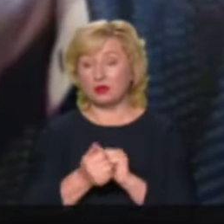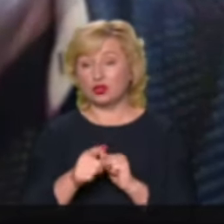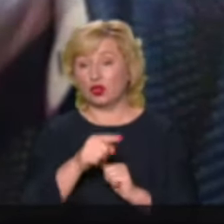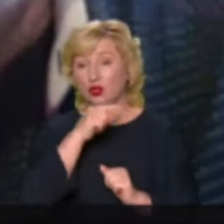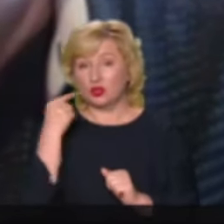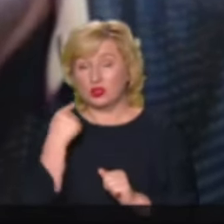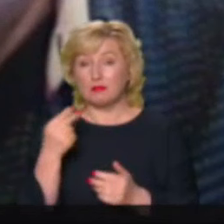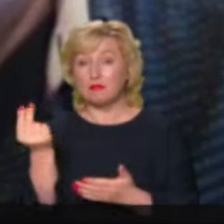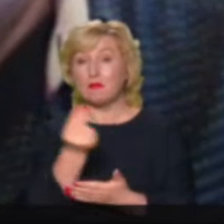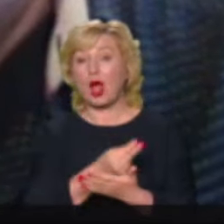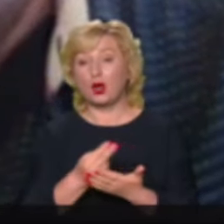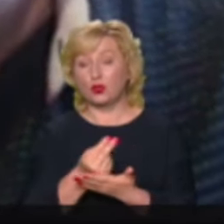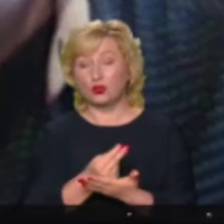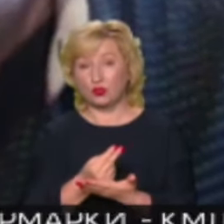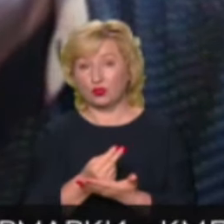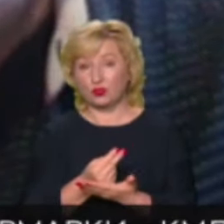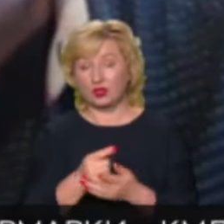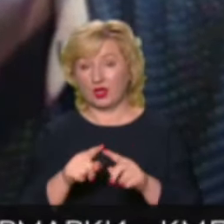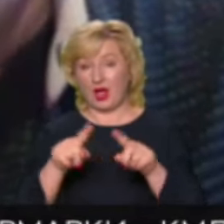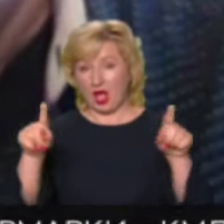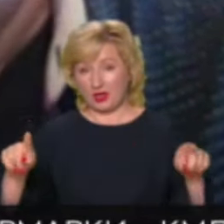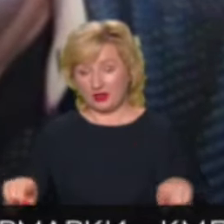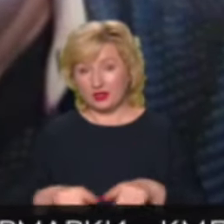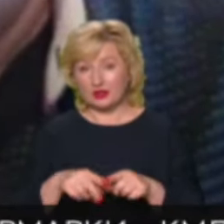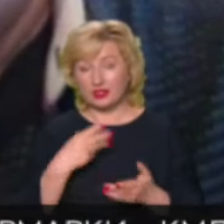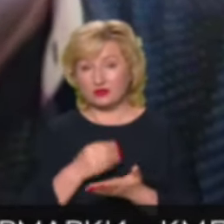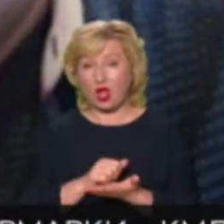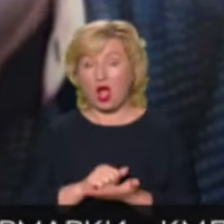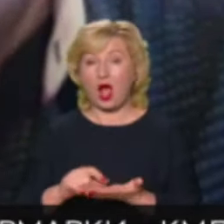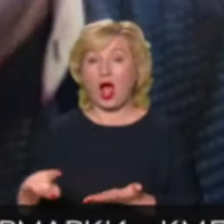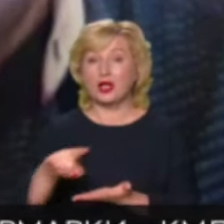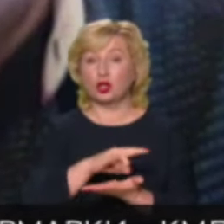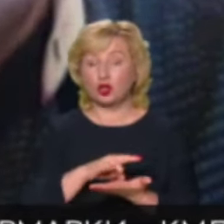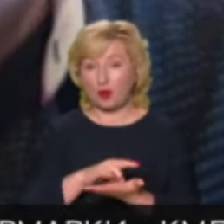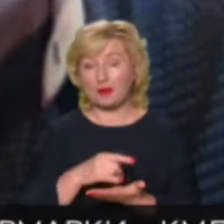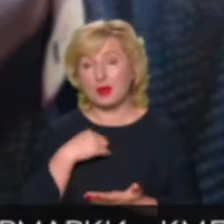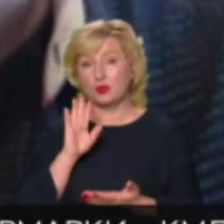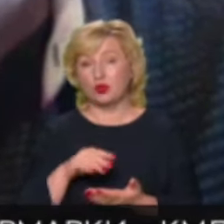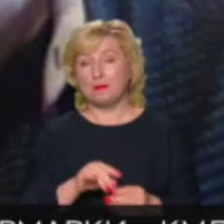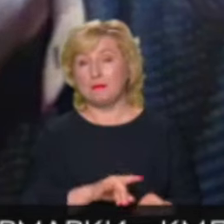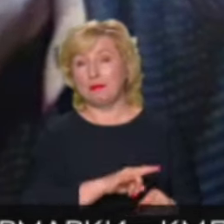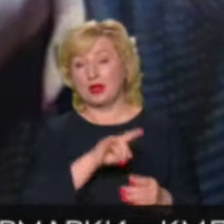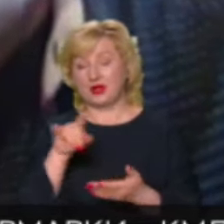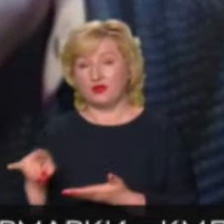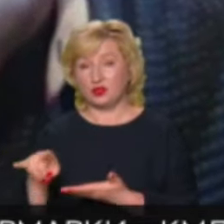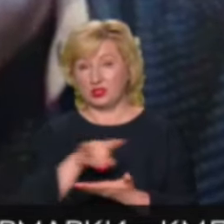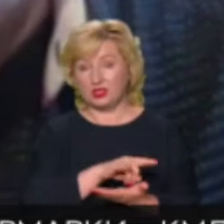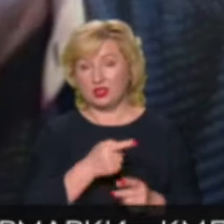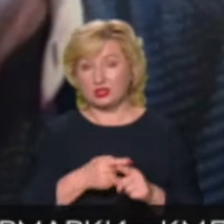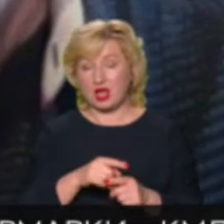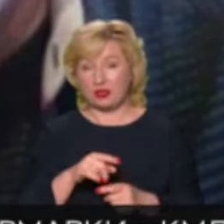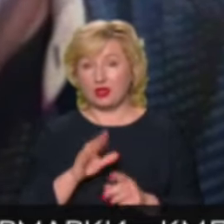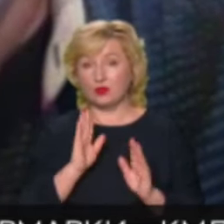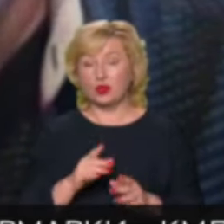там малюють картинки на своїх аеродромах, ми будемо перевозити там ці літаки. І будемо